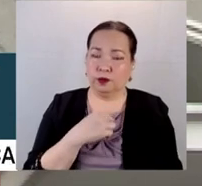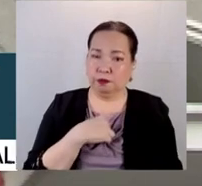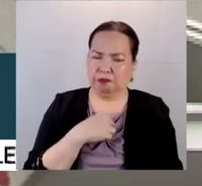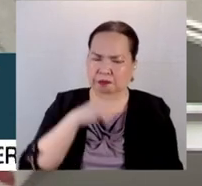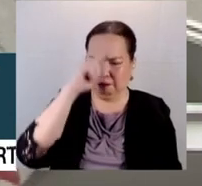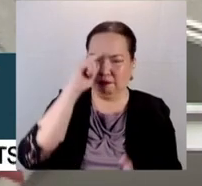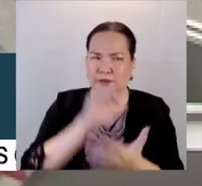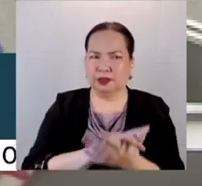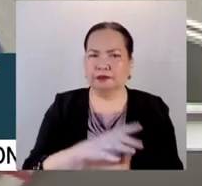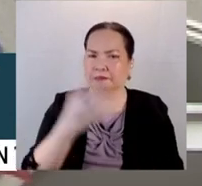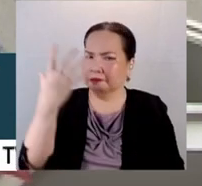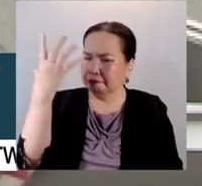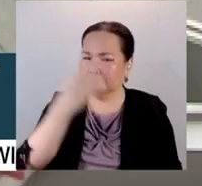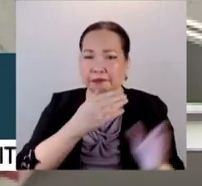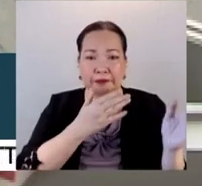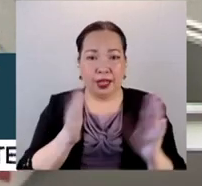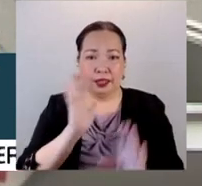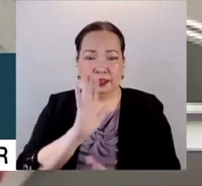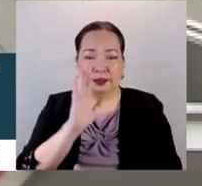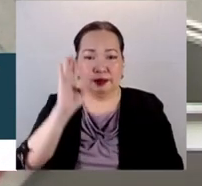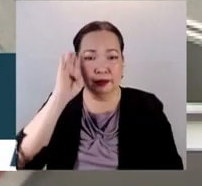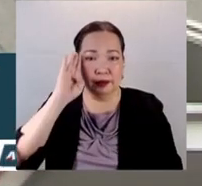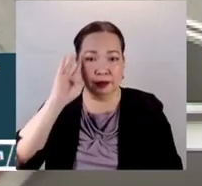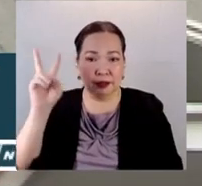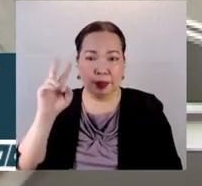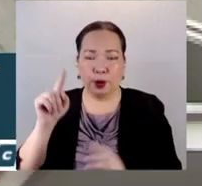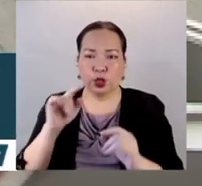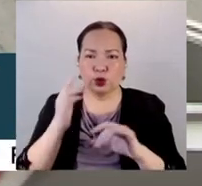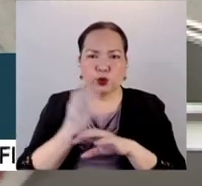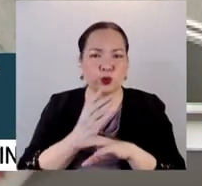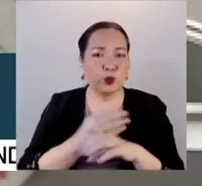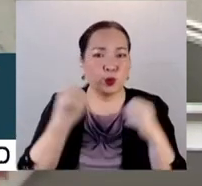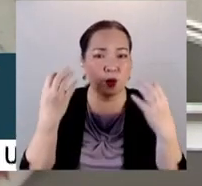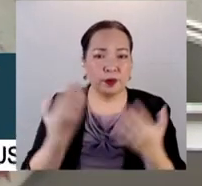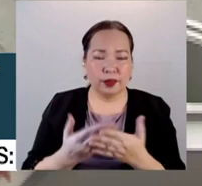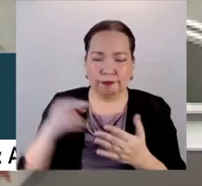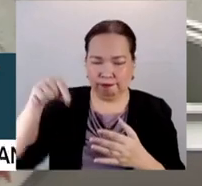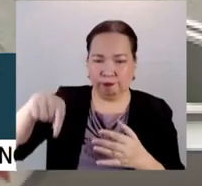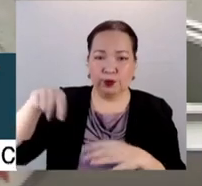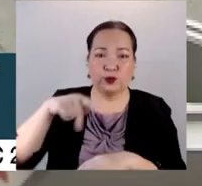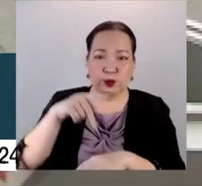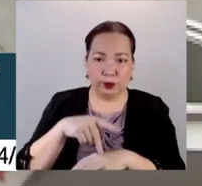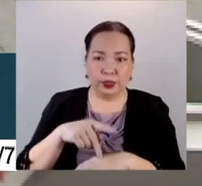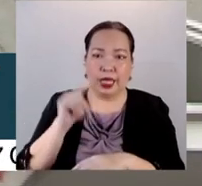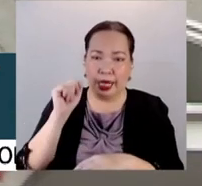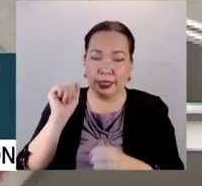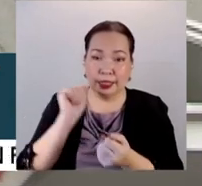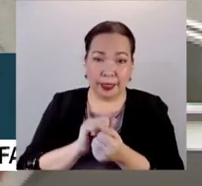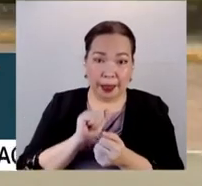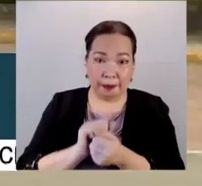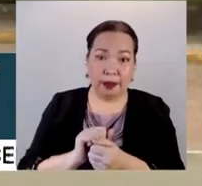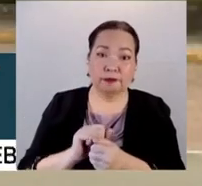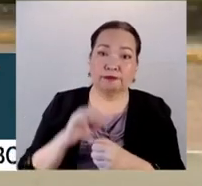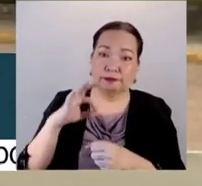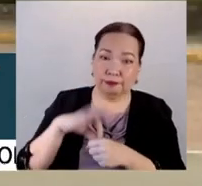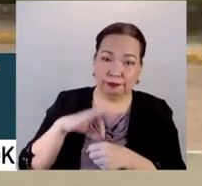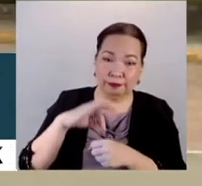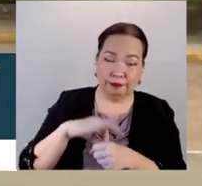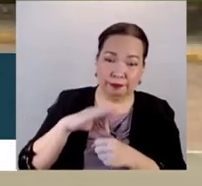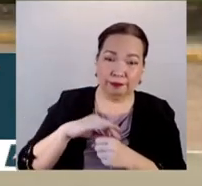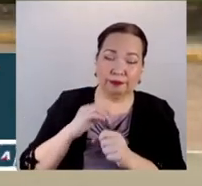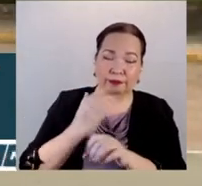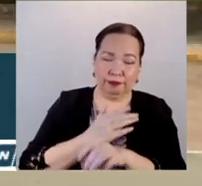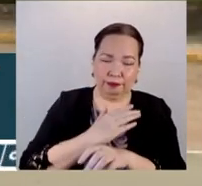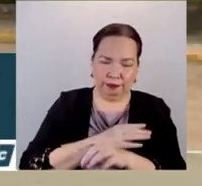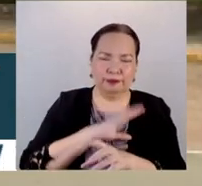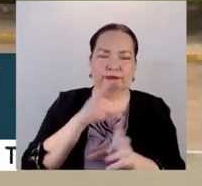ng ating Pangulo when it comes to at least reforming a lot of things in this country. And electoral reform, I think, is one of those in